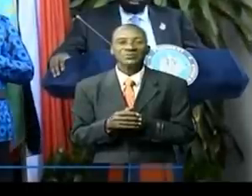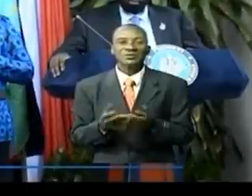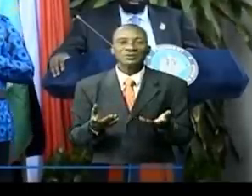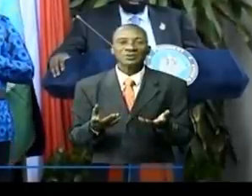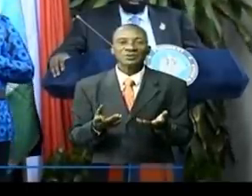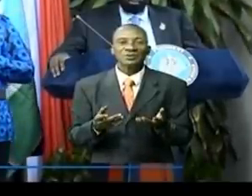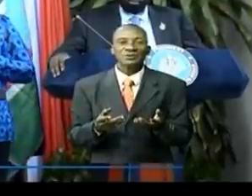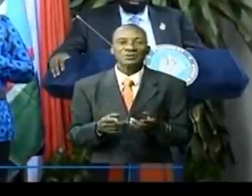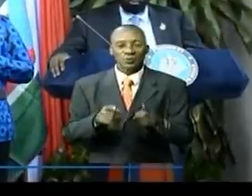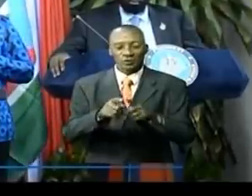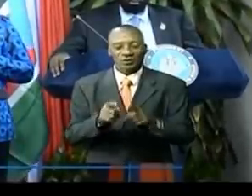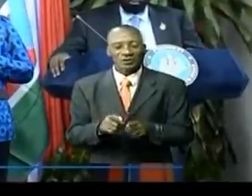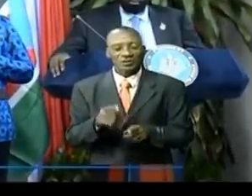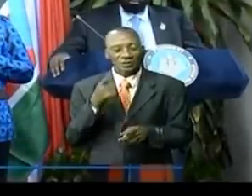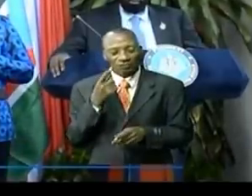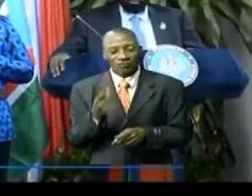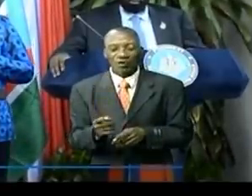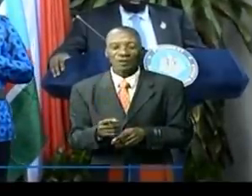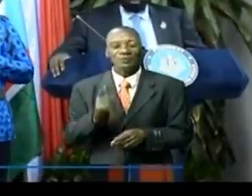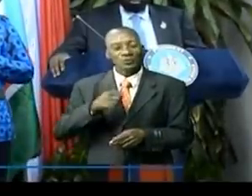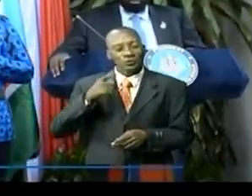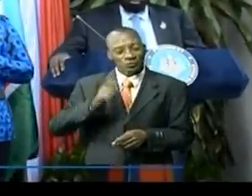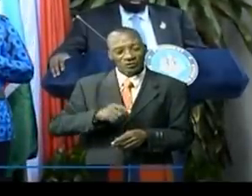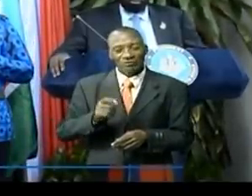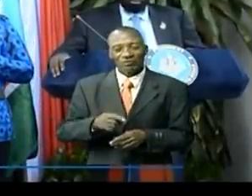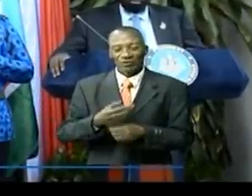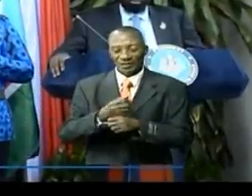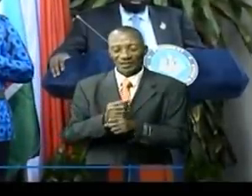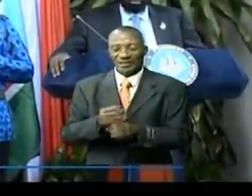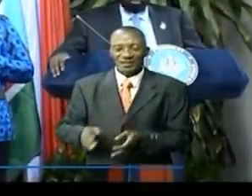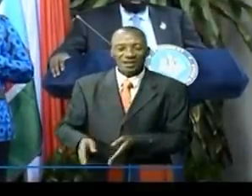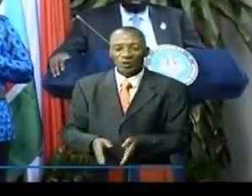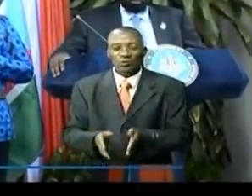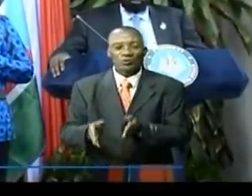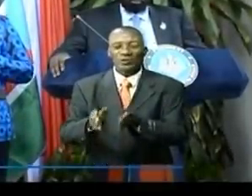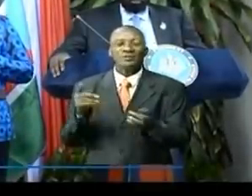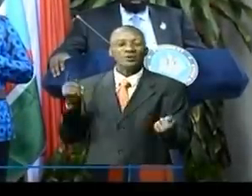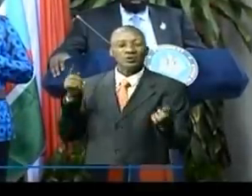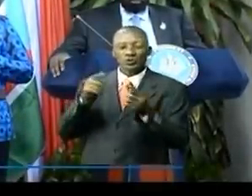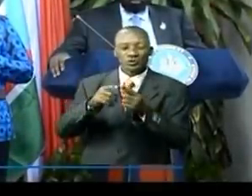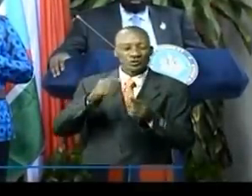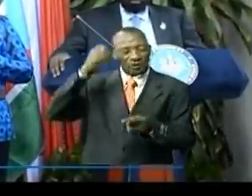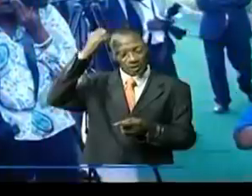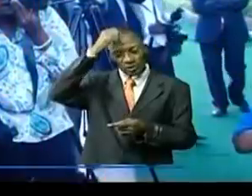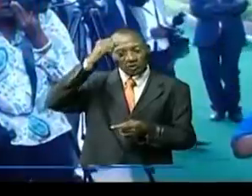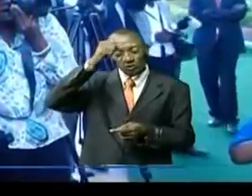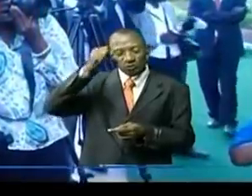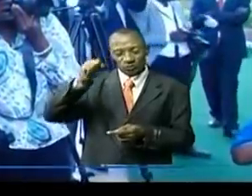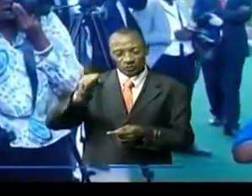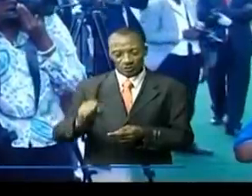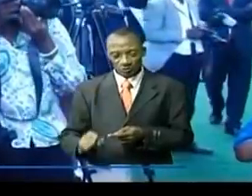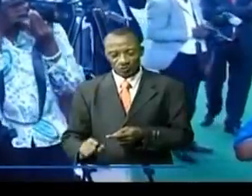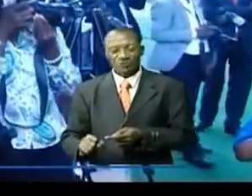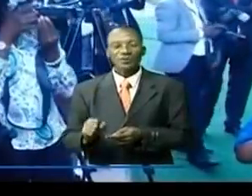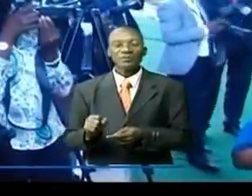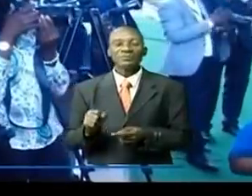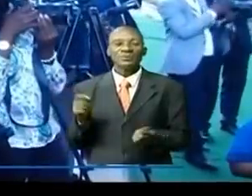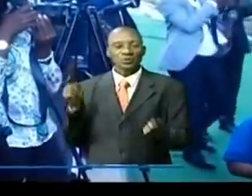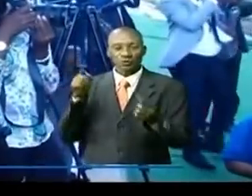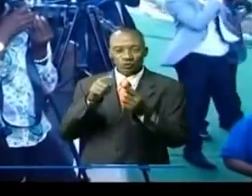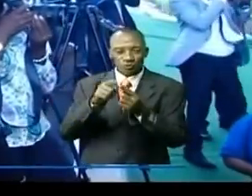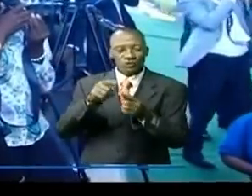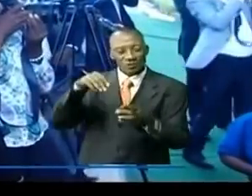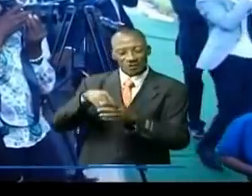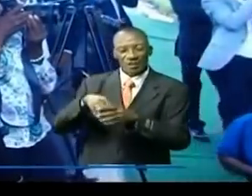plutôt bientôt une route qui va ici au Sud-Soudan jusque dans le nord-est de la République démocratique